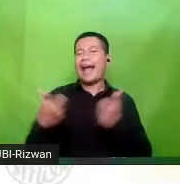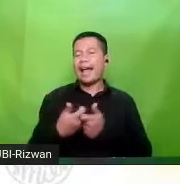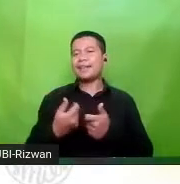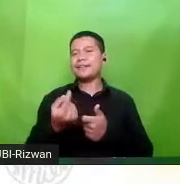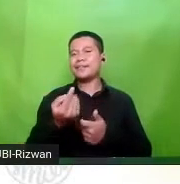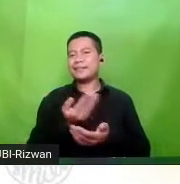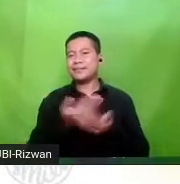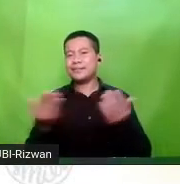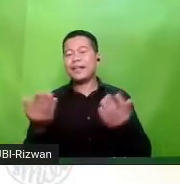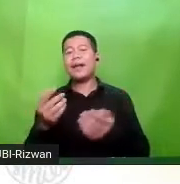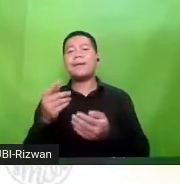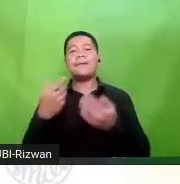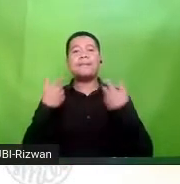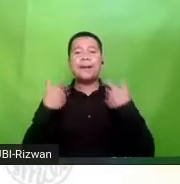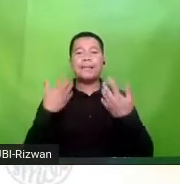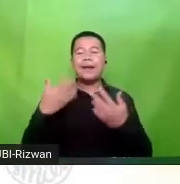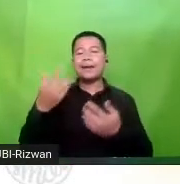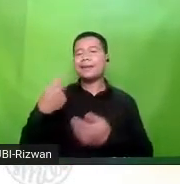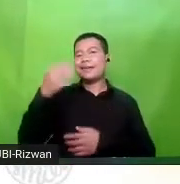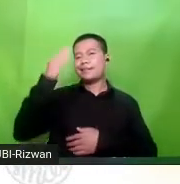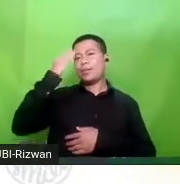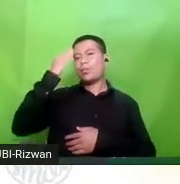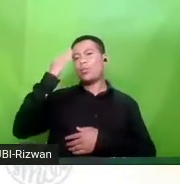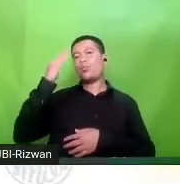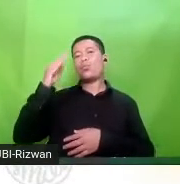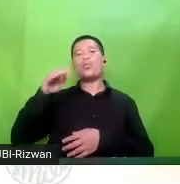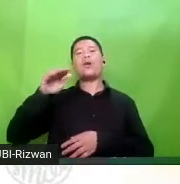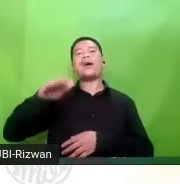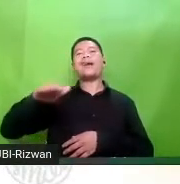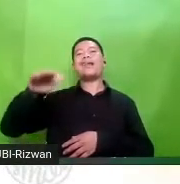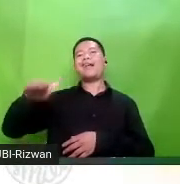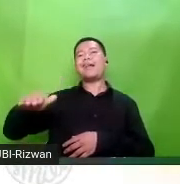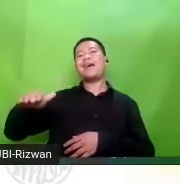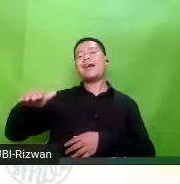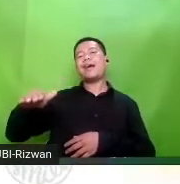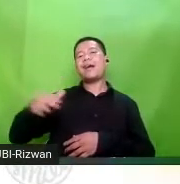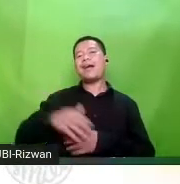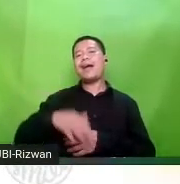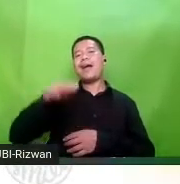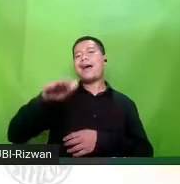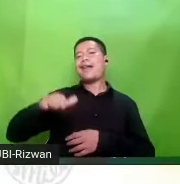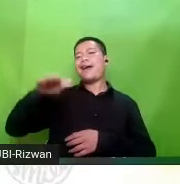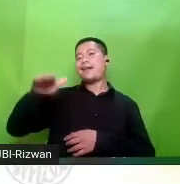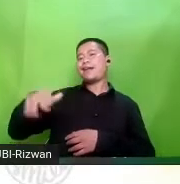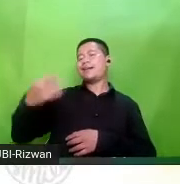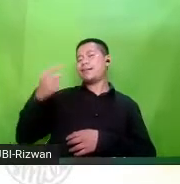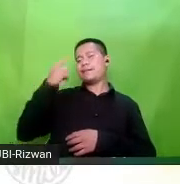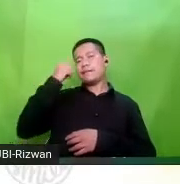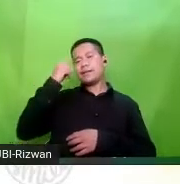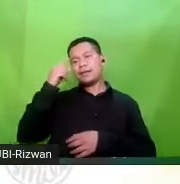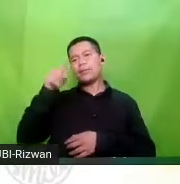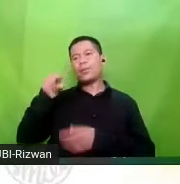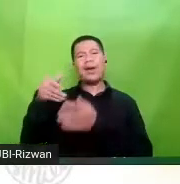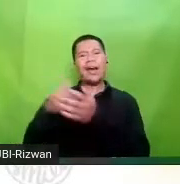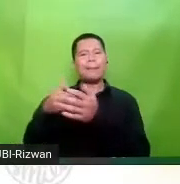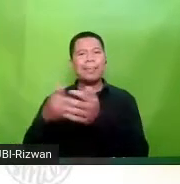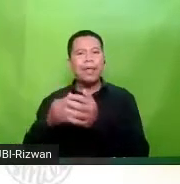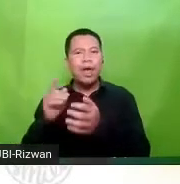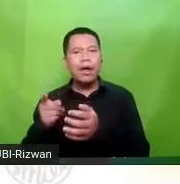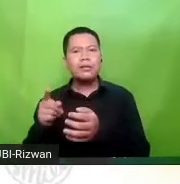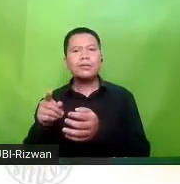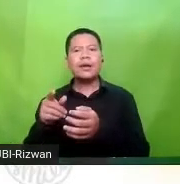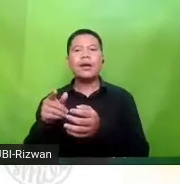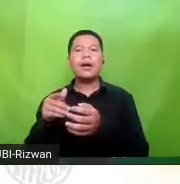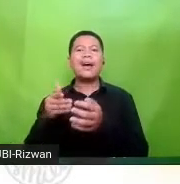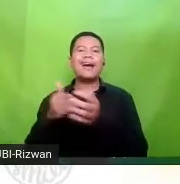mengenali anak-anak yang kita perkirakan ada hambatan di dalam